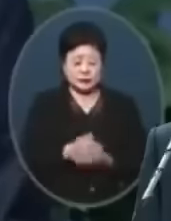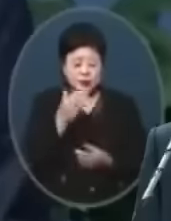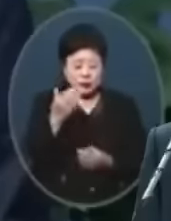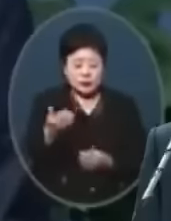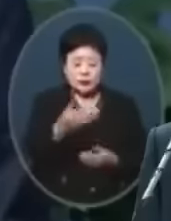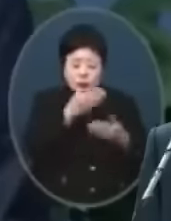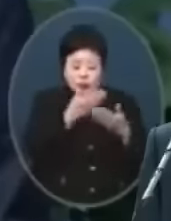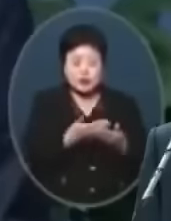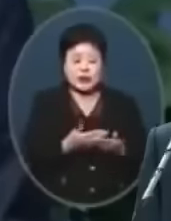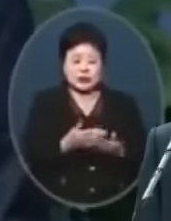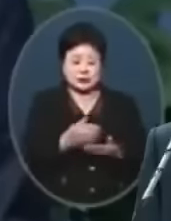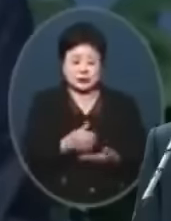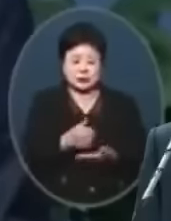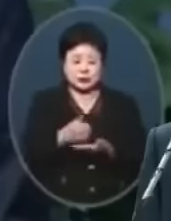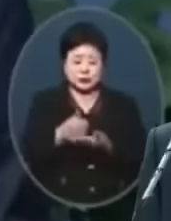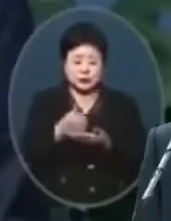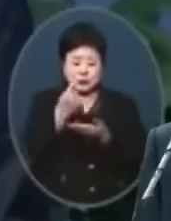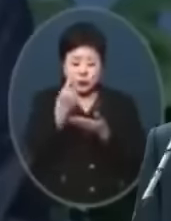여러분도 귀한 손님